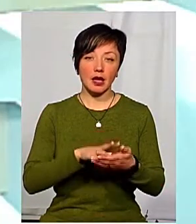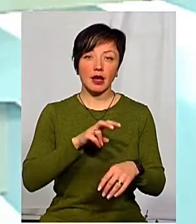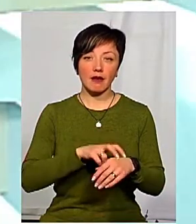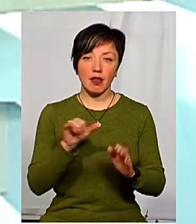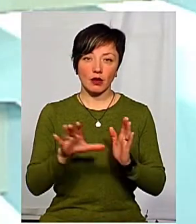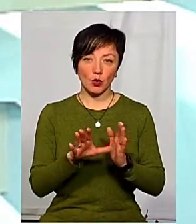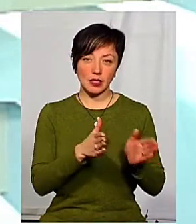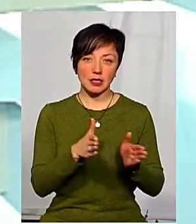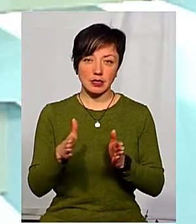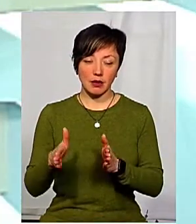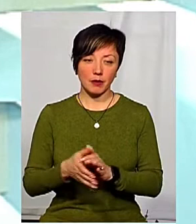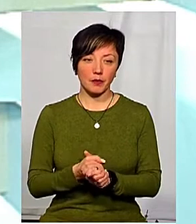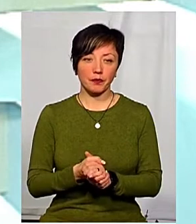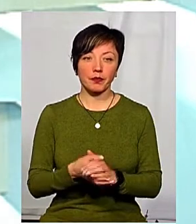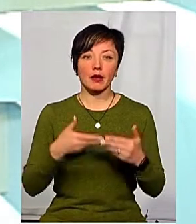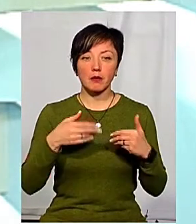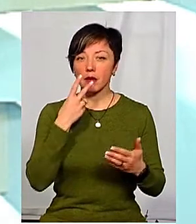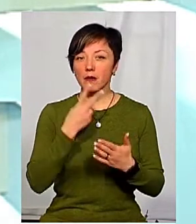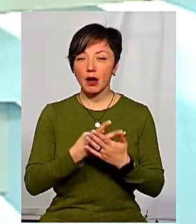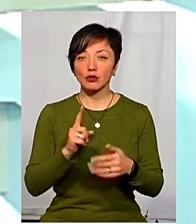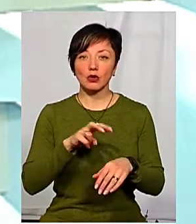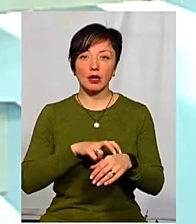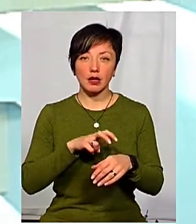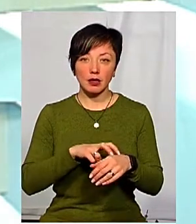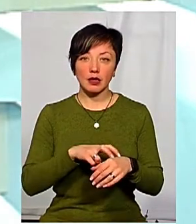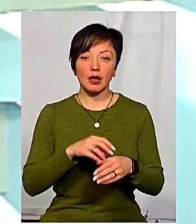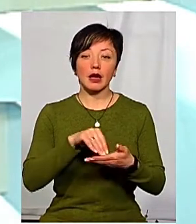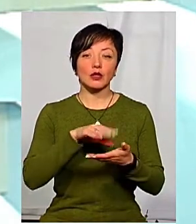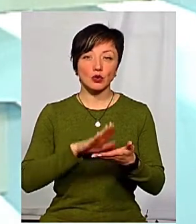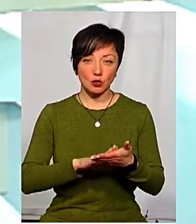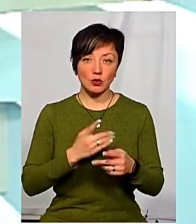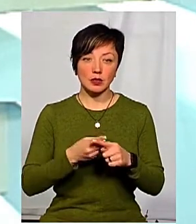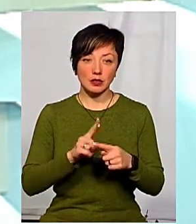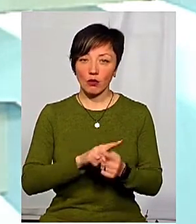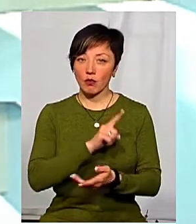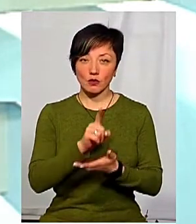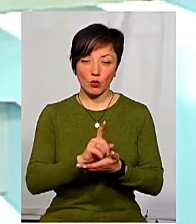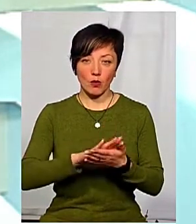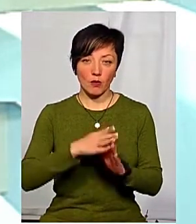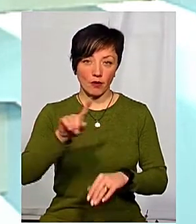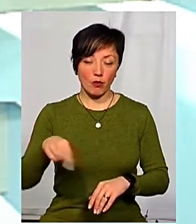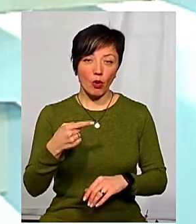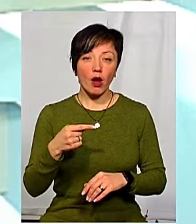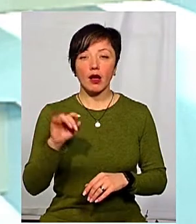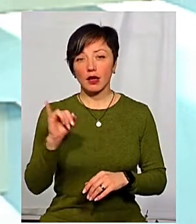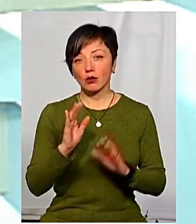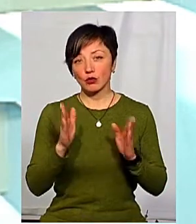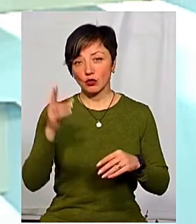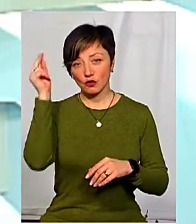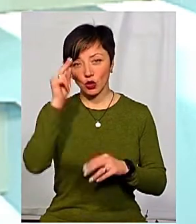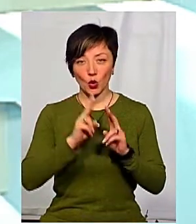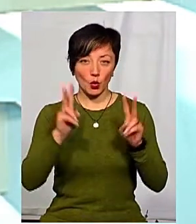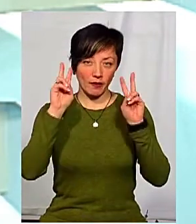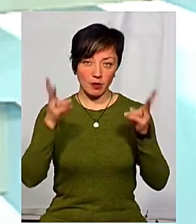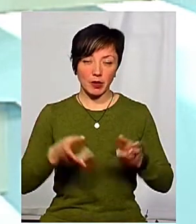лікарів в електронній системі. Тобто ми бачимо, що лікарі, звичайно, реєструються, це є обов'язкова вимога, і будуть